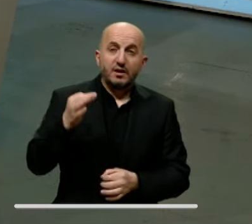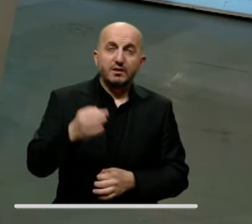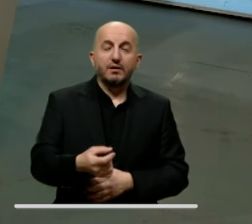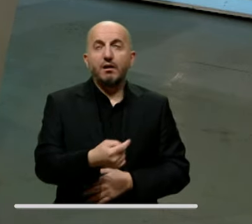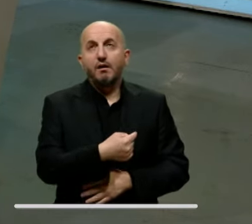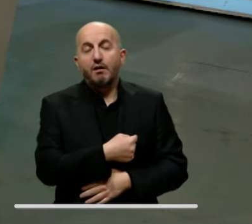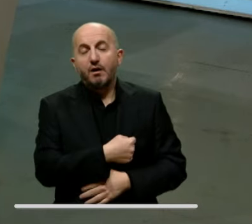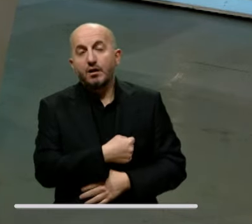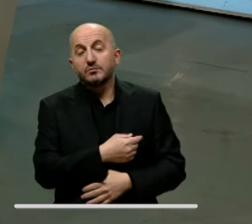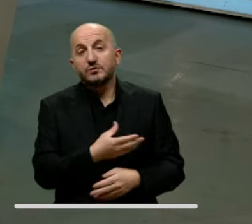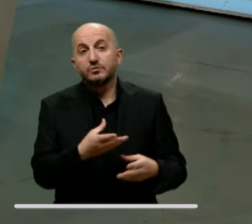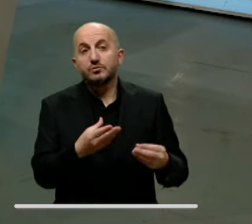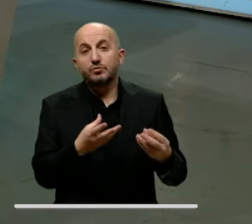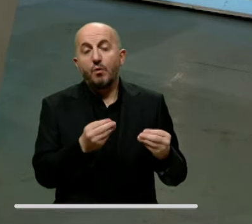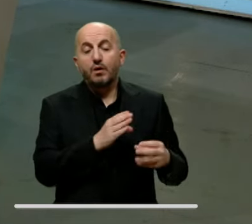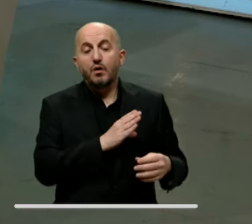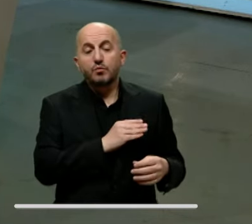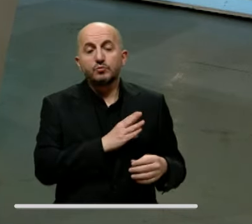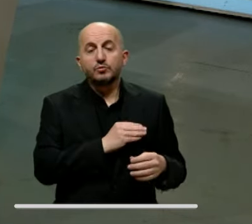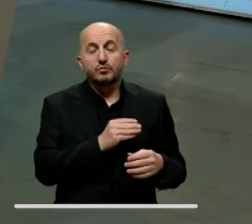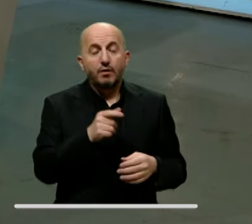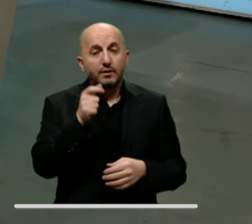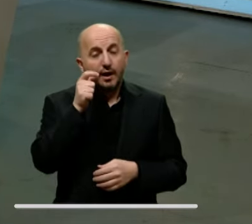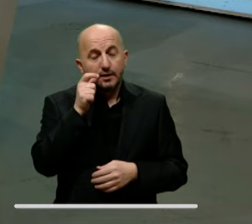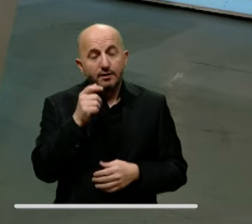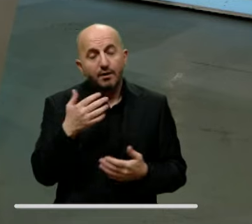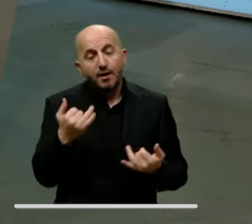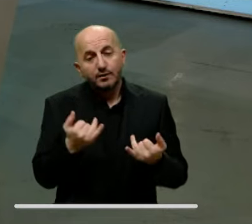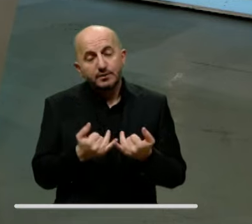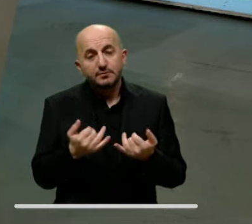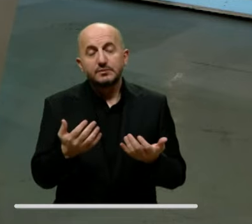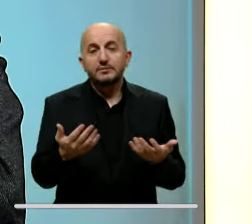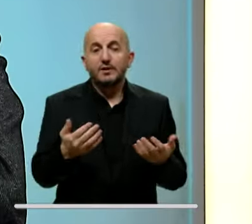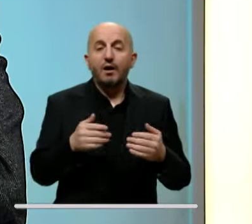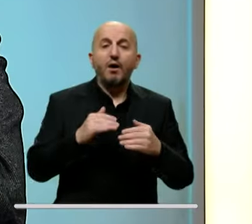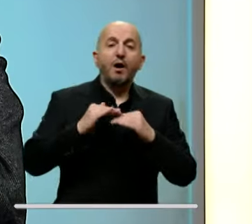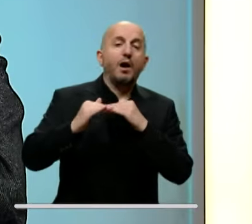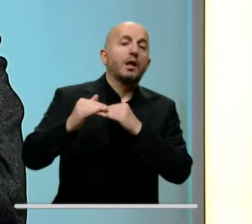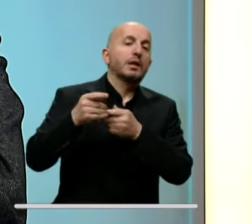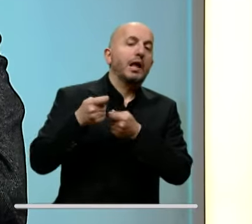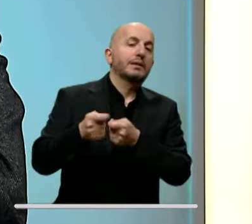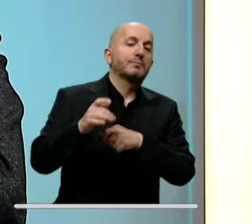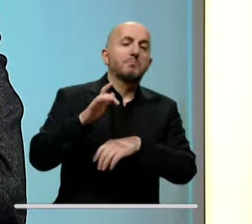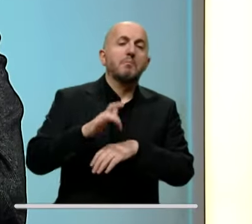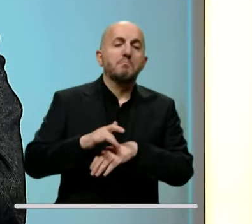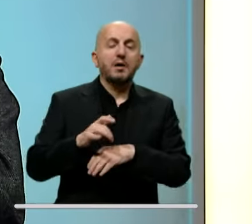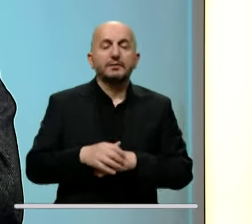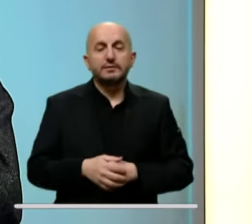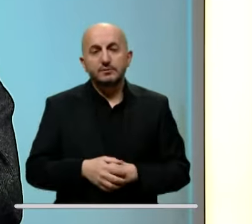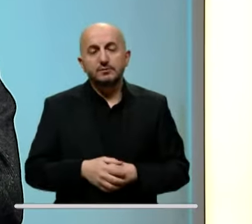Eee çok hassas ise bu konuda çok duyarlı İsa kardeşimiz o halk eğitim merkezinin bir